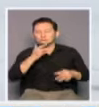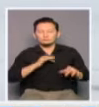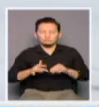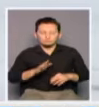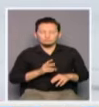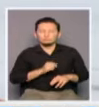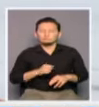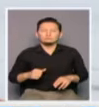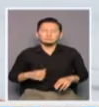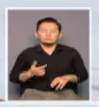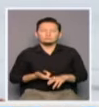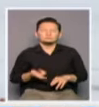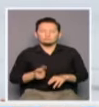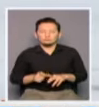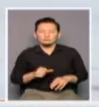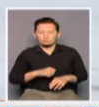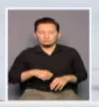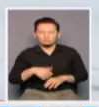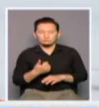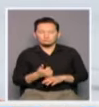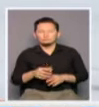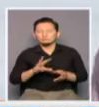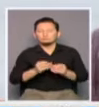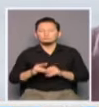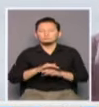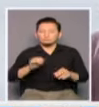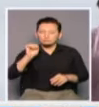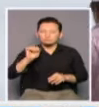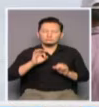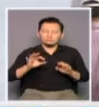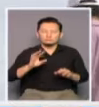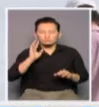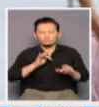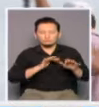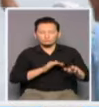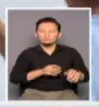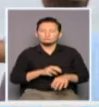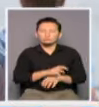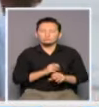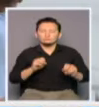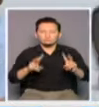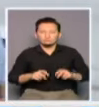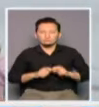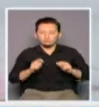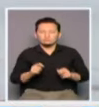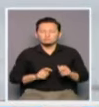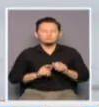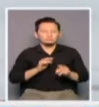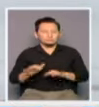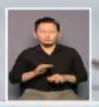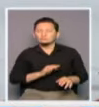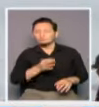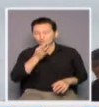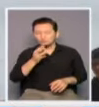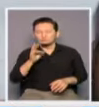Самое главное, мы достучались до органов власти, и все-таки создана межправительственная комиссия. Да, она еще не начала свою работу, но